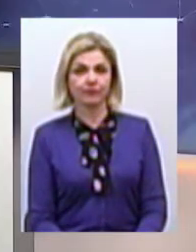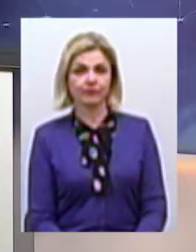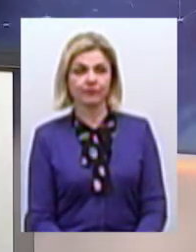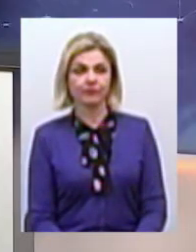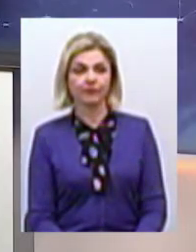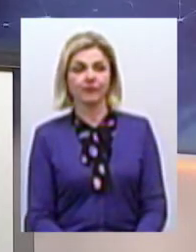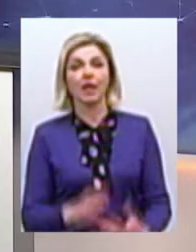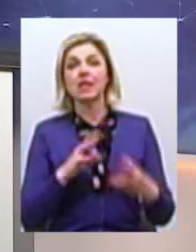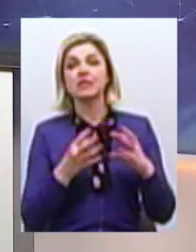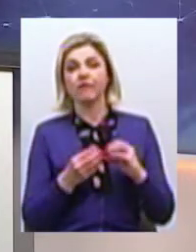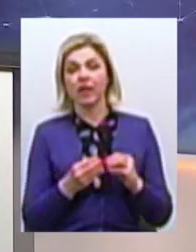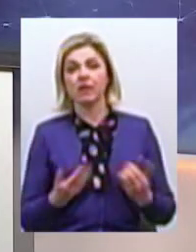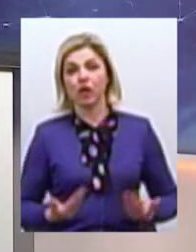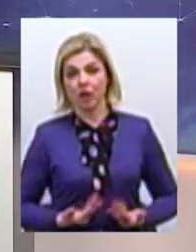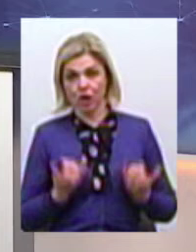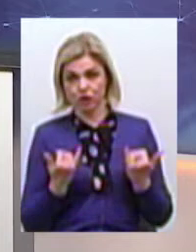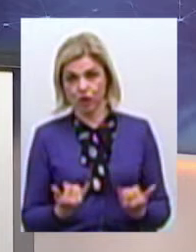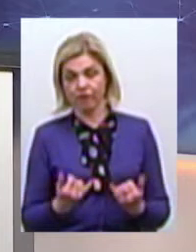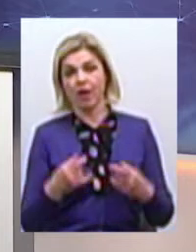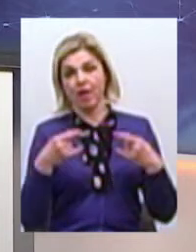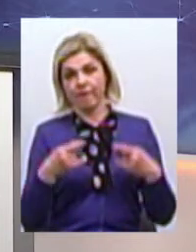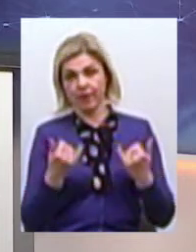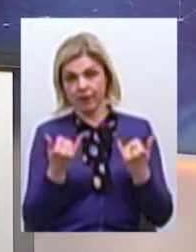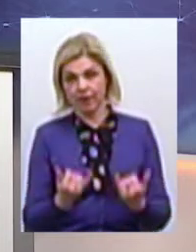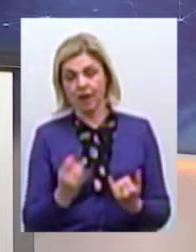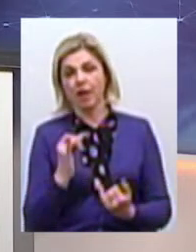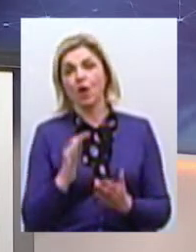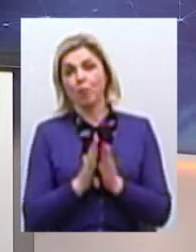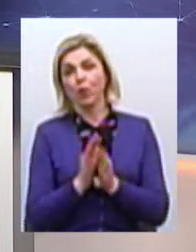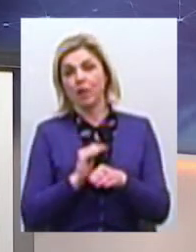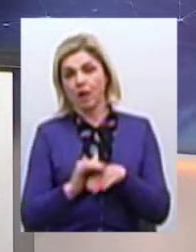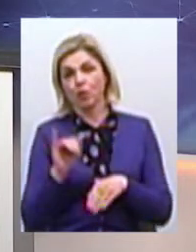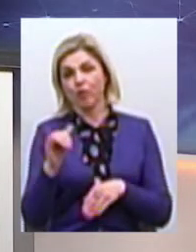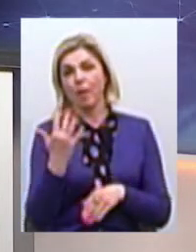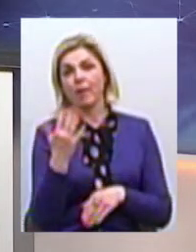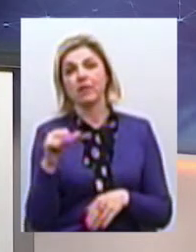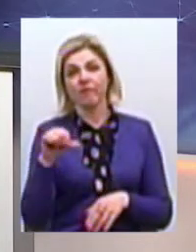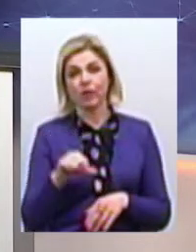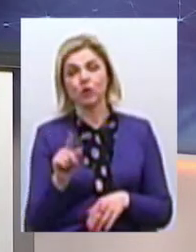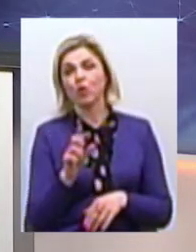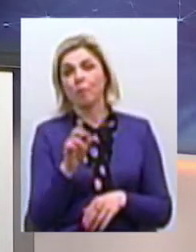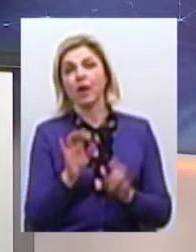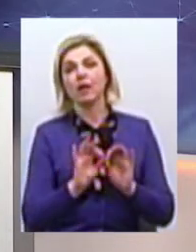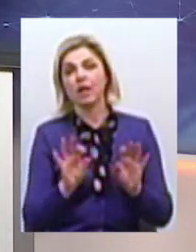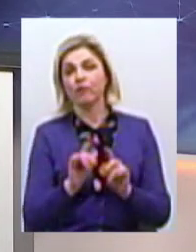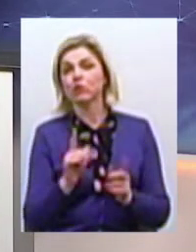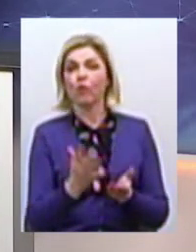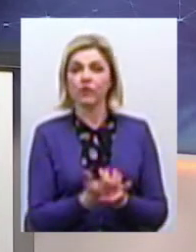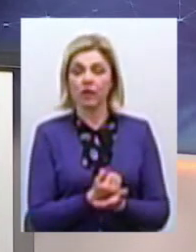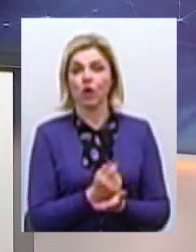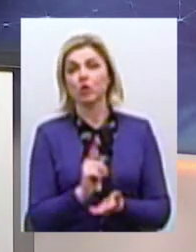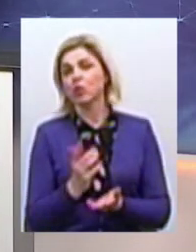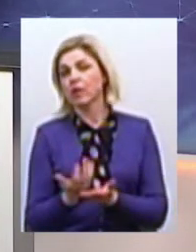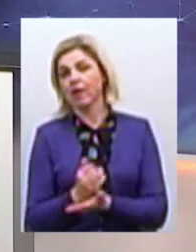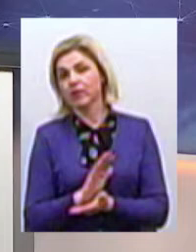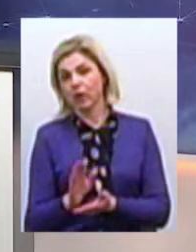Звіти наживо в прямому ефірі. І, будь ласка, Олександре, зараз у вас є 5 хвилин для того, щоб розповісти, що вдалося, що не вдалося зробити вам